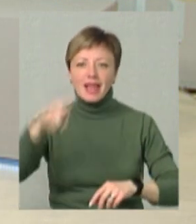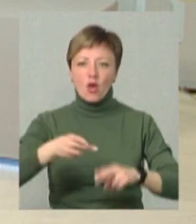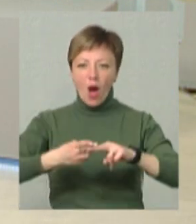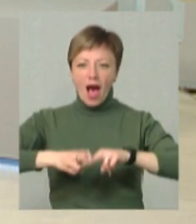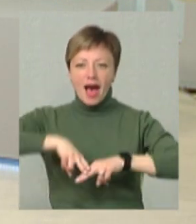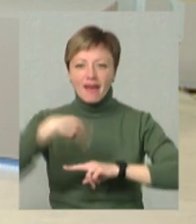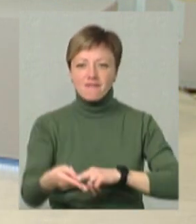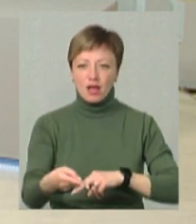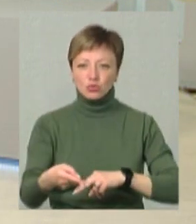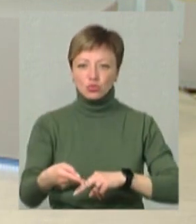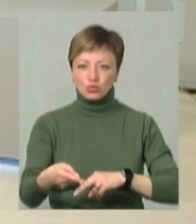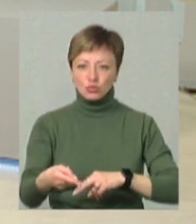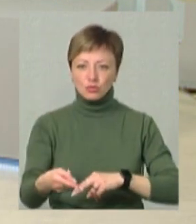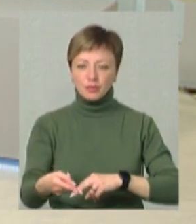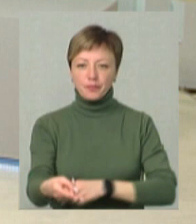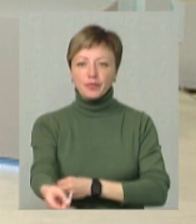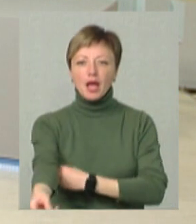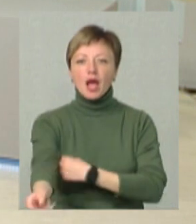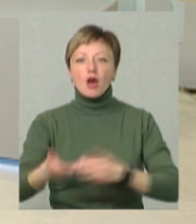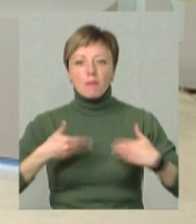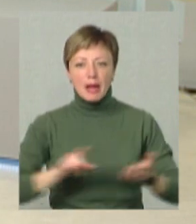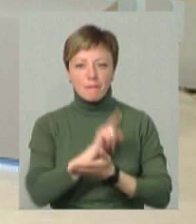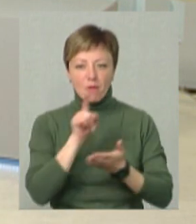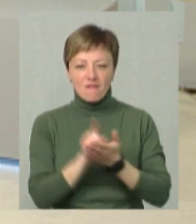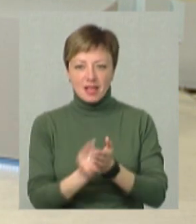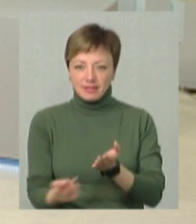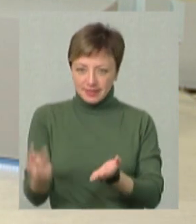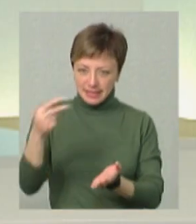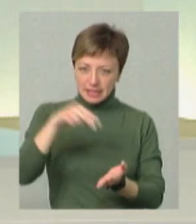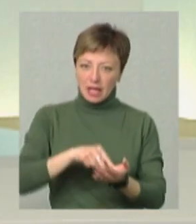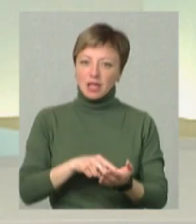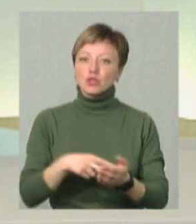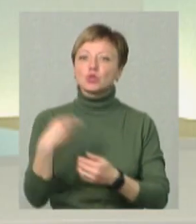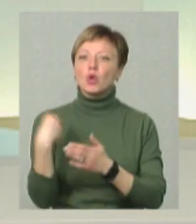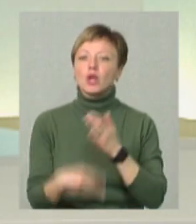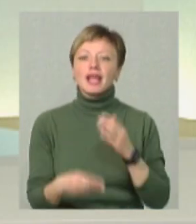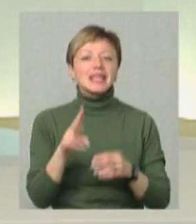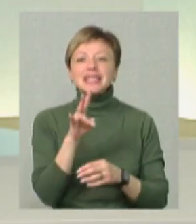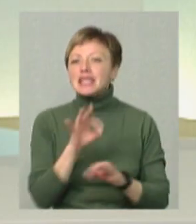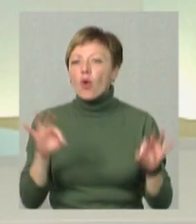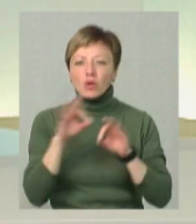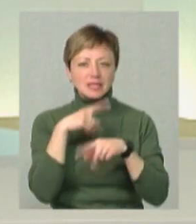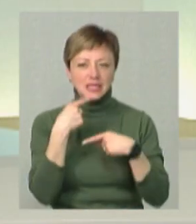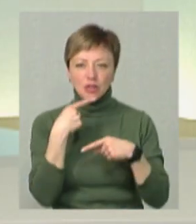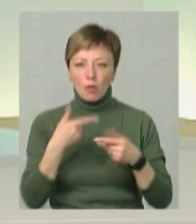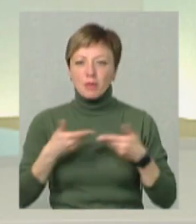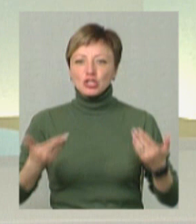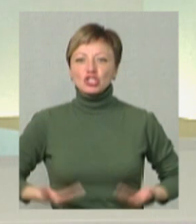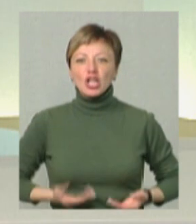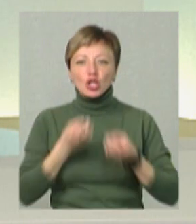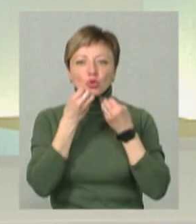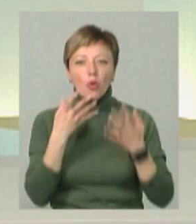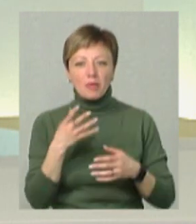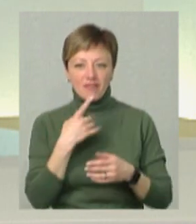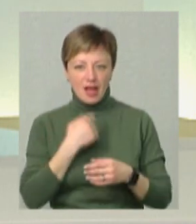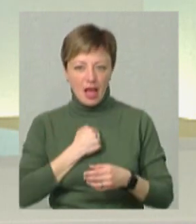реваншу, що ми повинні стати з колін. Він ні разу не сказав, що ми жили добре в